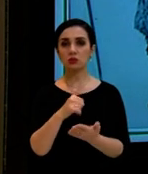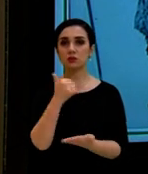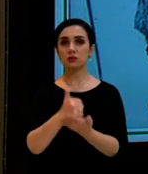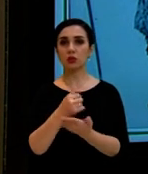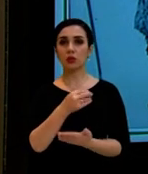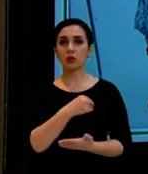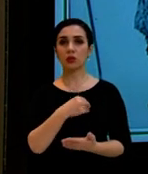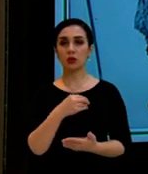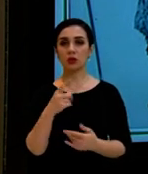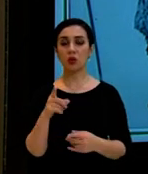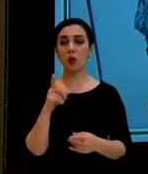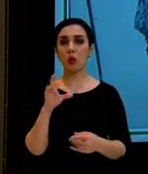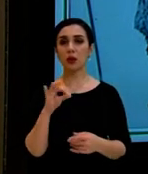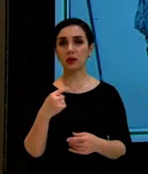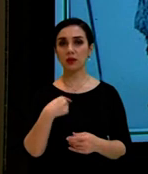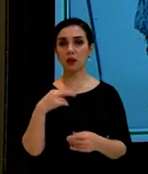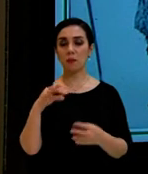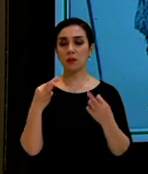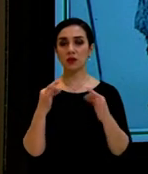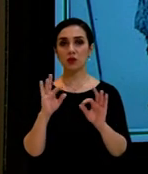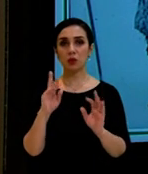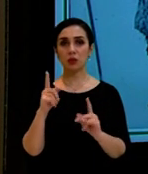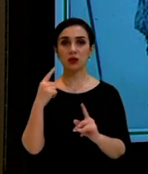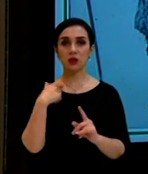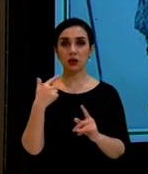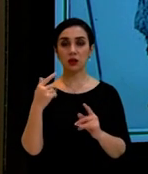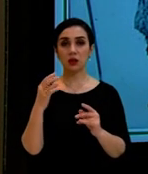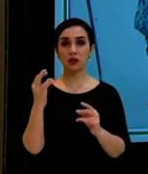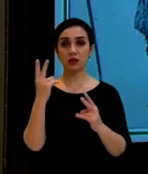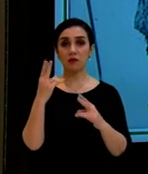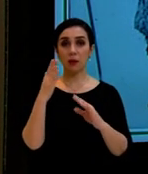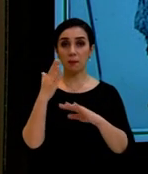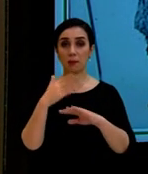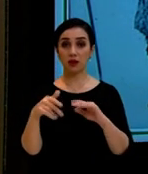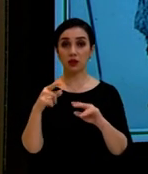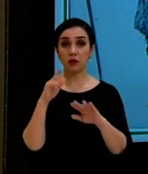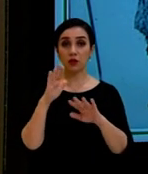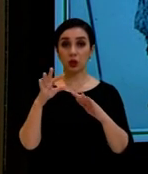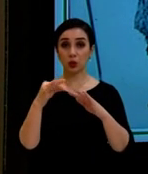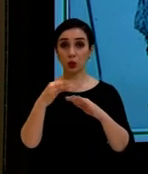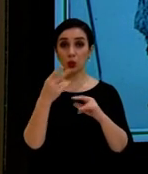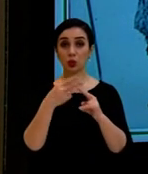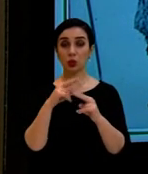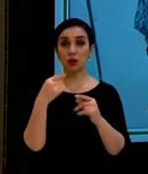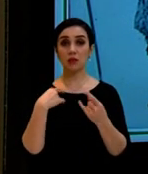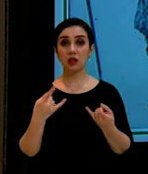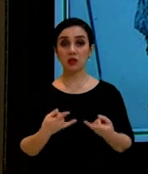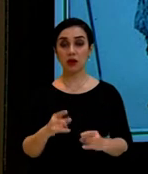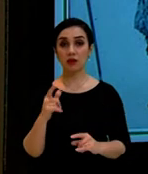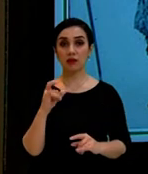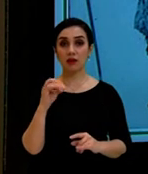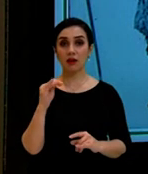посмотрите что он говорит я бы позволил отрубить себе два пальца на руке лишь бы мне родиться